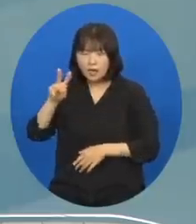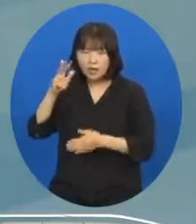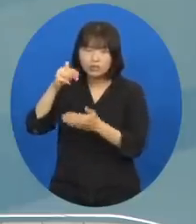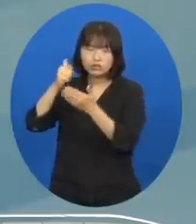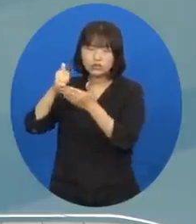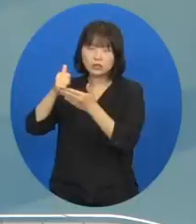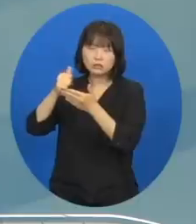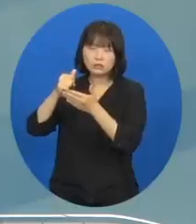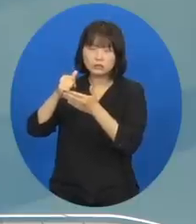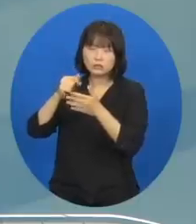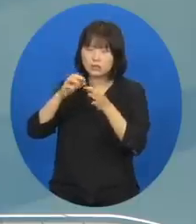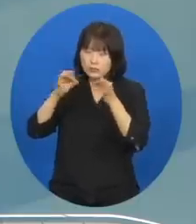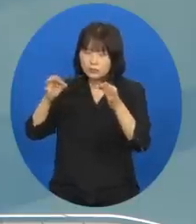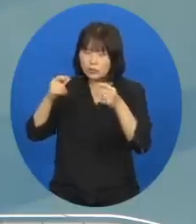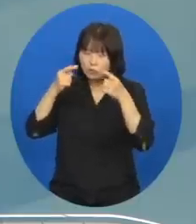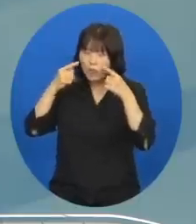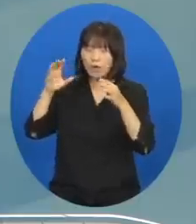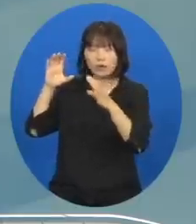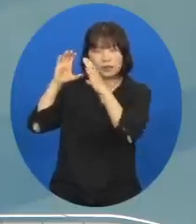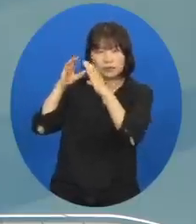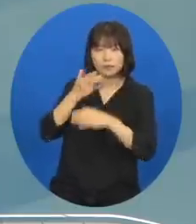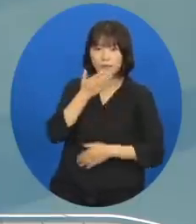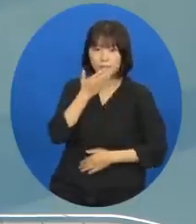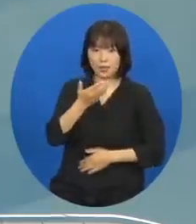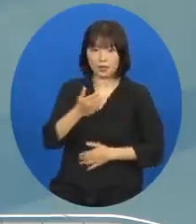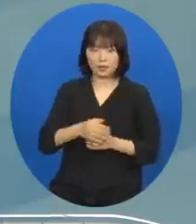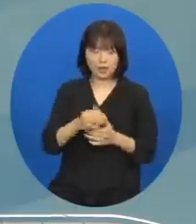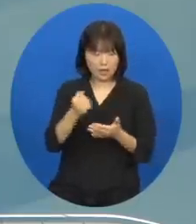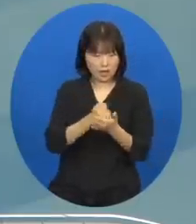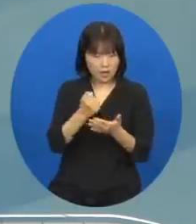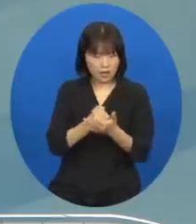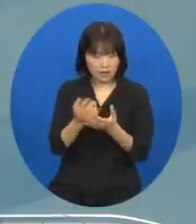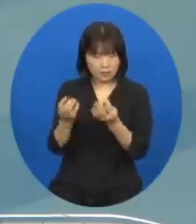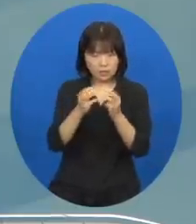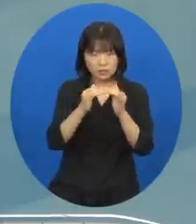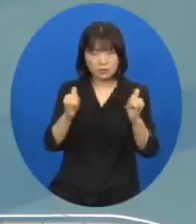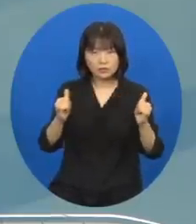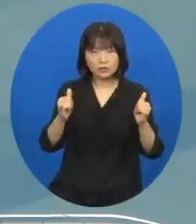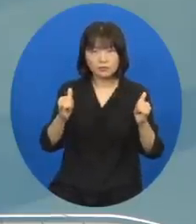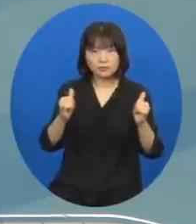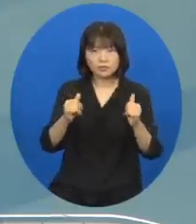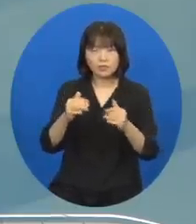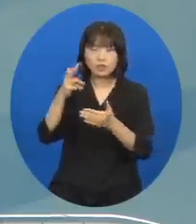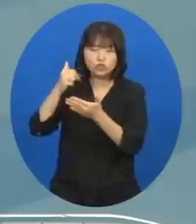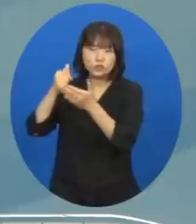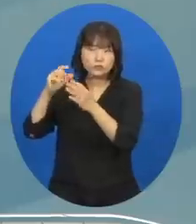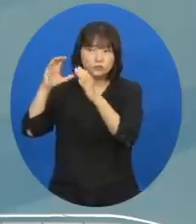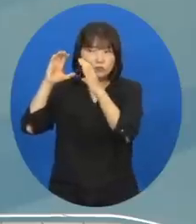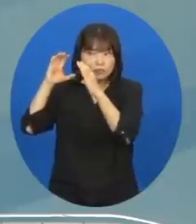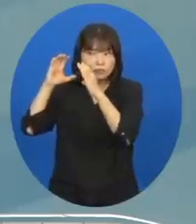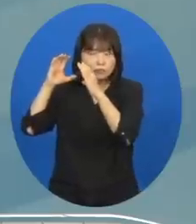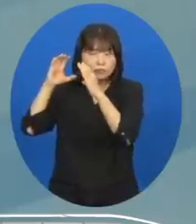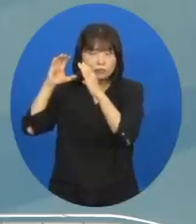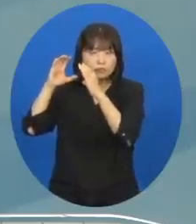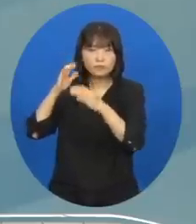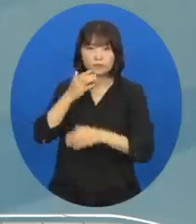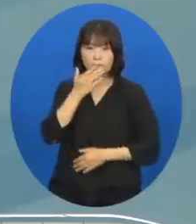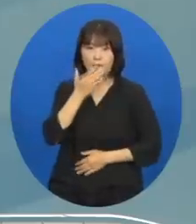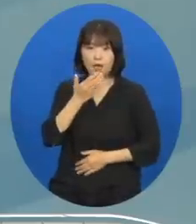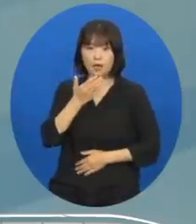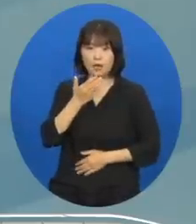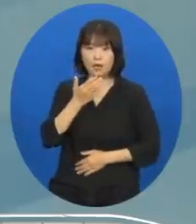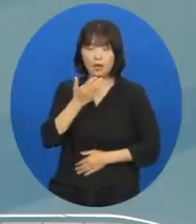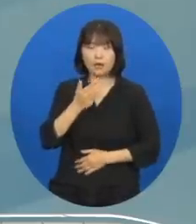됩니다. 안타깝게도 많은 성도들이 주님의 음성을 들으십니다. 가만히 상담을